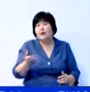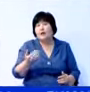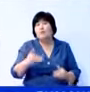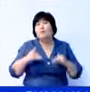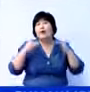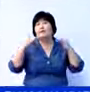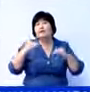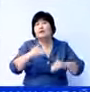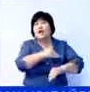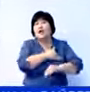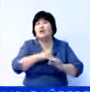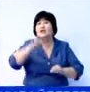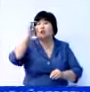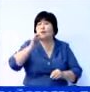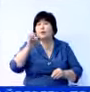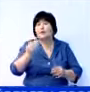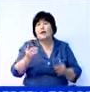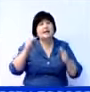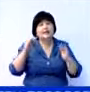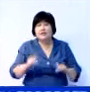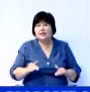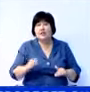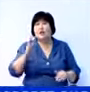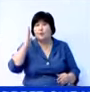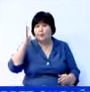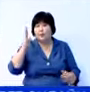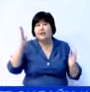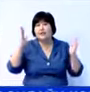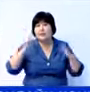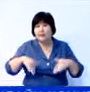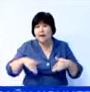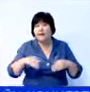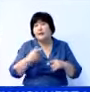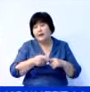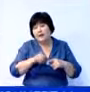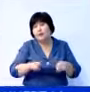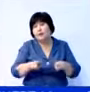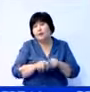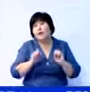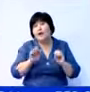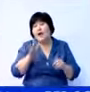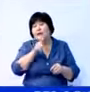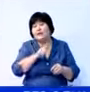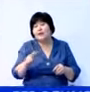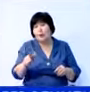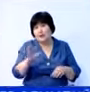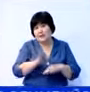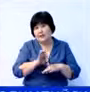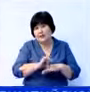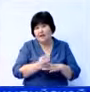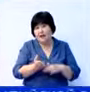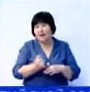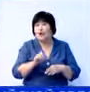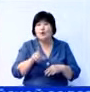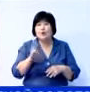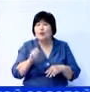повышением температуры внешней будет спад, и это будет как сезонное заболевание. Но